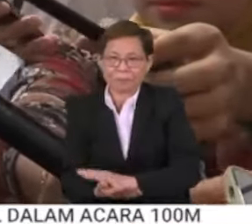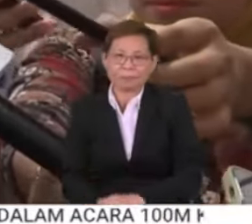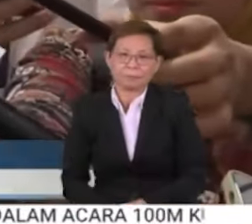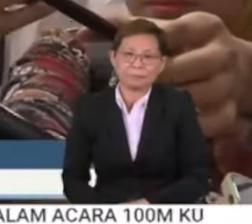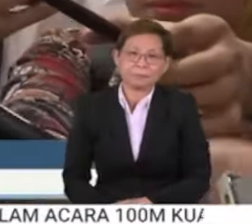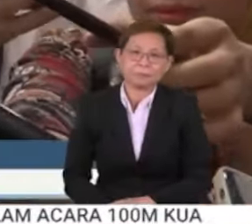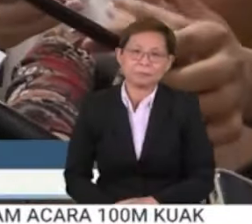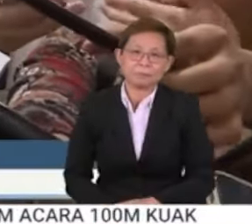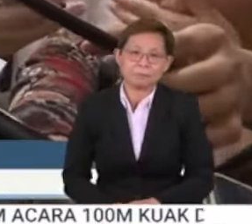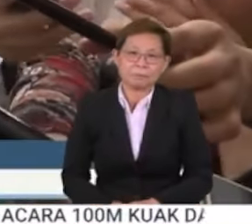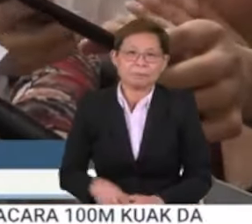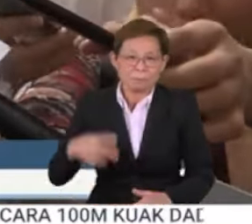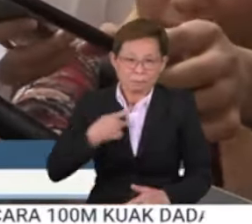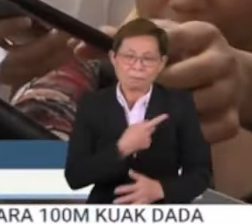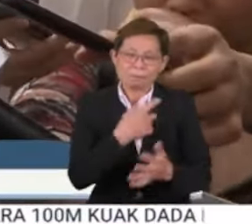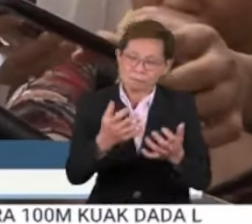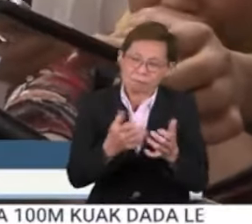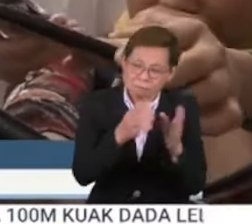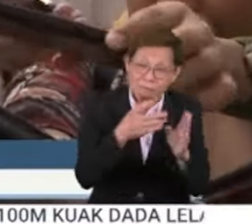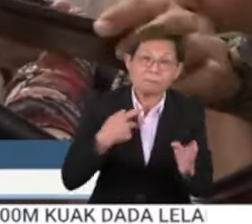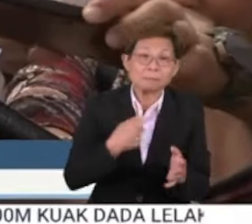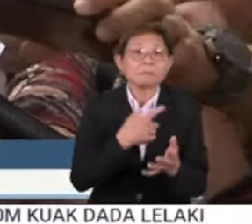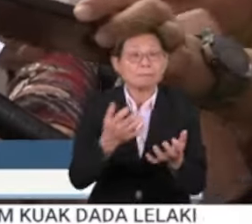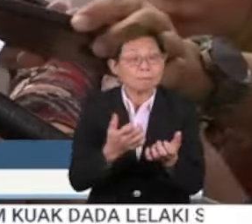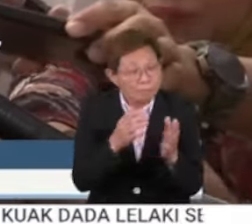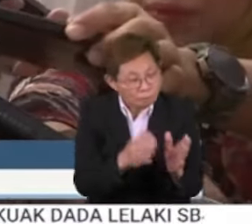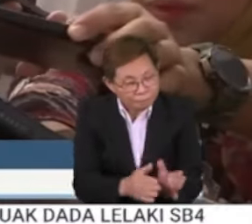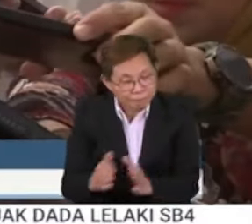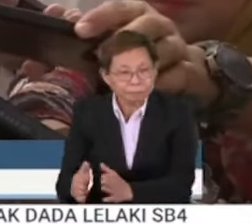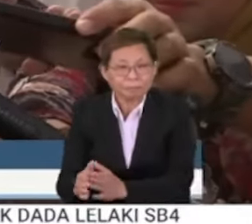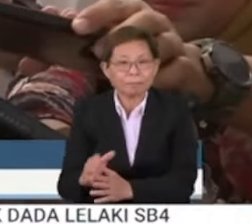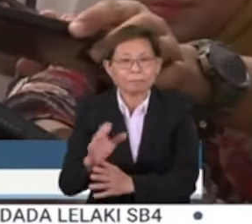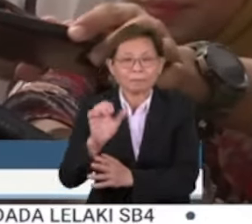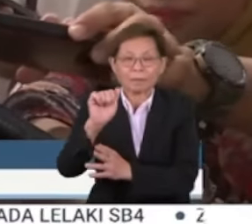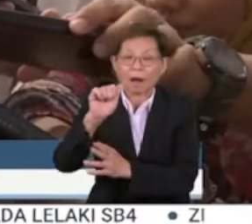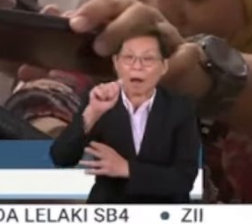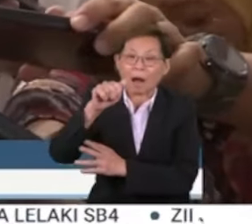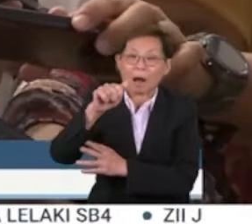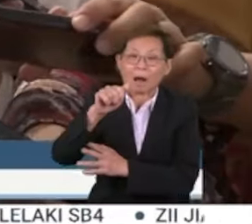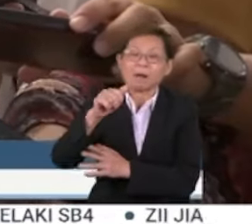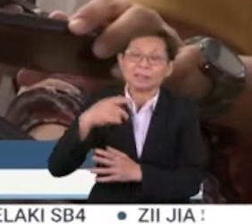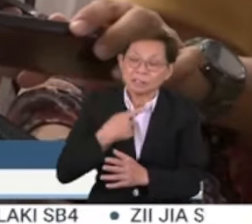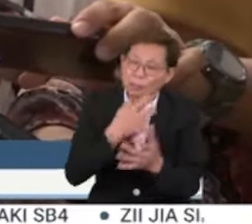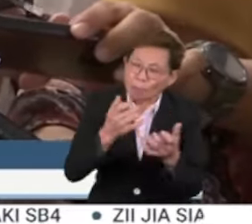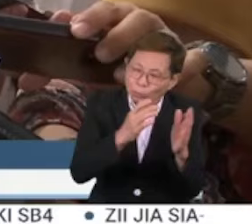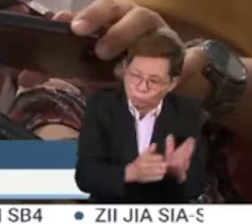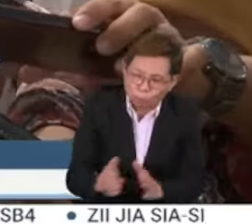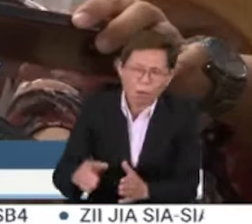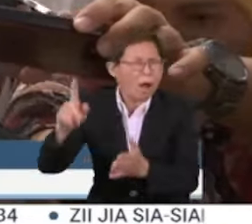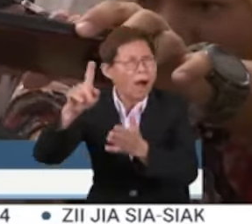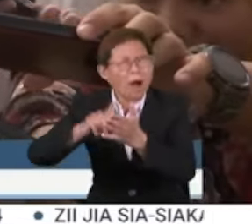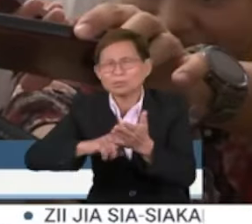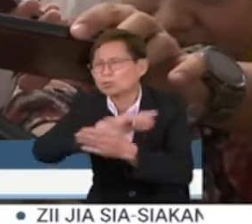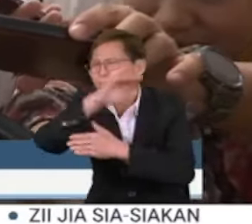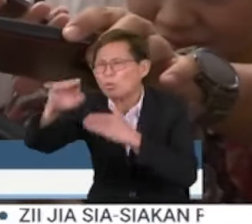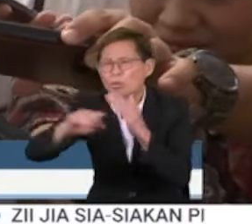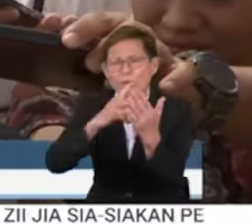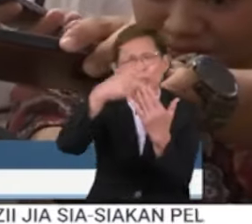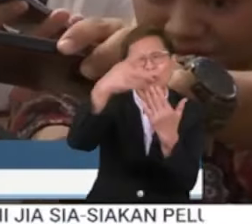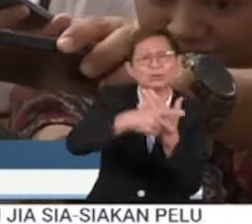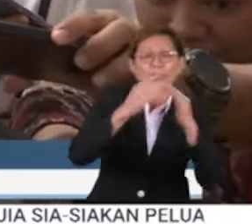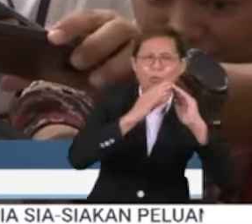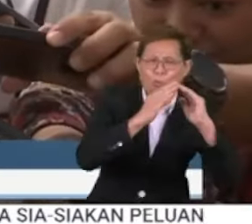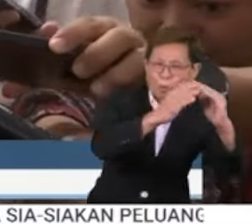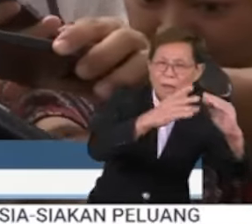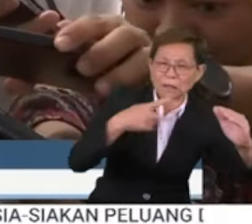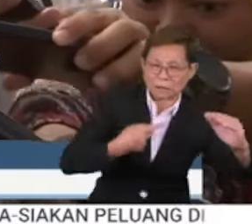Tapi yang penting ialah kita nak susun atur semula kampung-kampung ini. Dan apa juga projek-projek perumahan